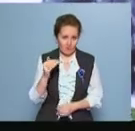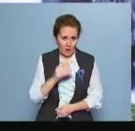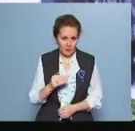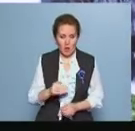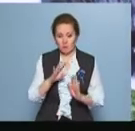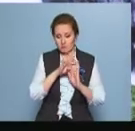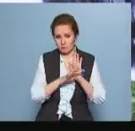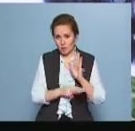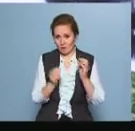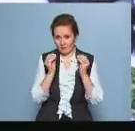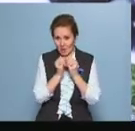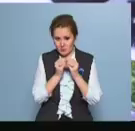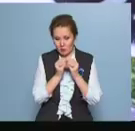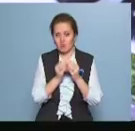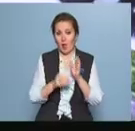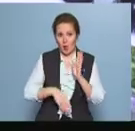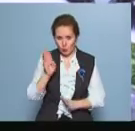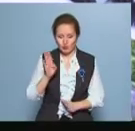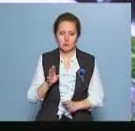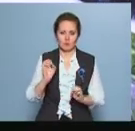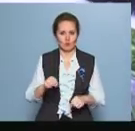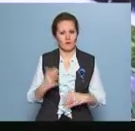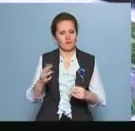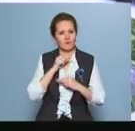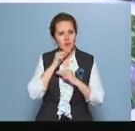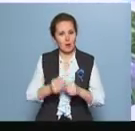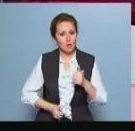получат более пристальное внимание конкурсной комиссии.